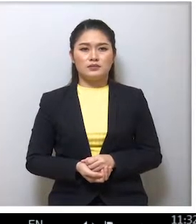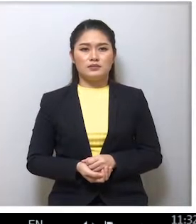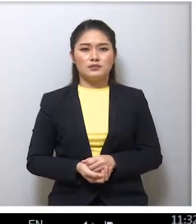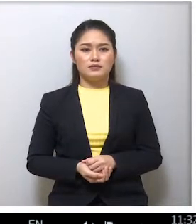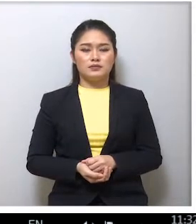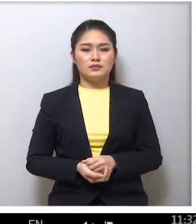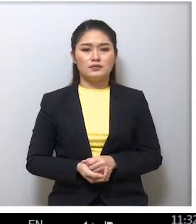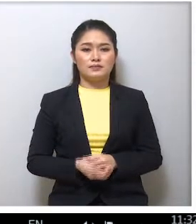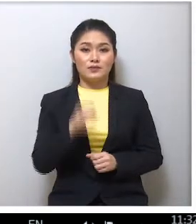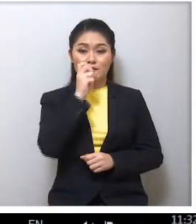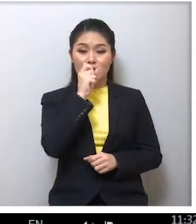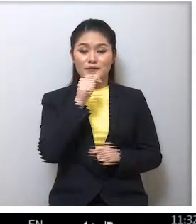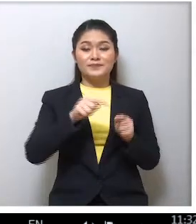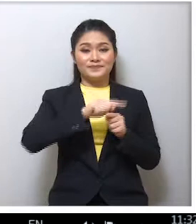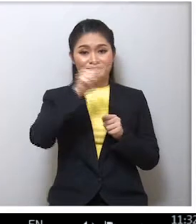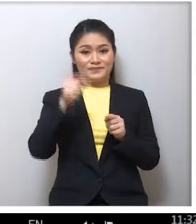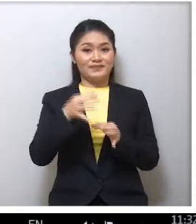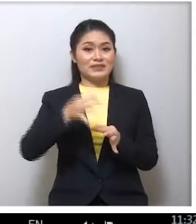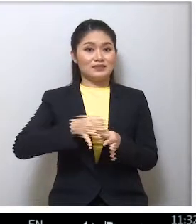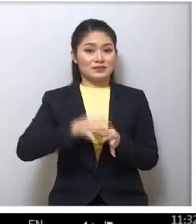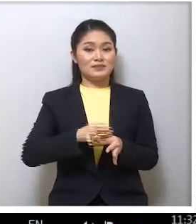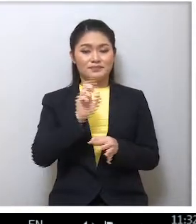ครับเดี๋ยวครูจะพาสร้างเหรียญอีกตัวหนึ่ง